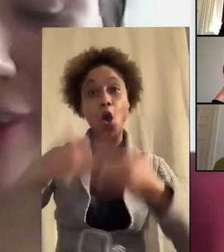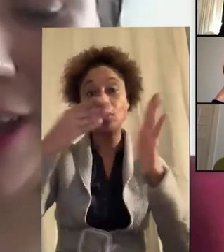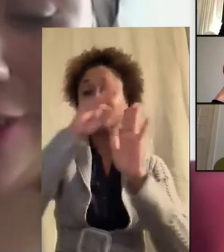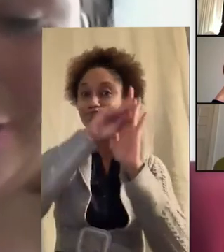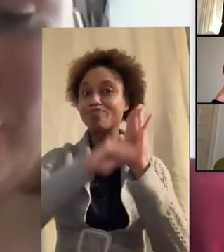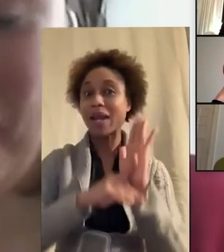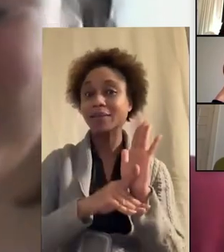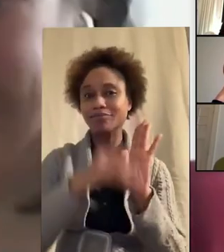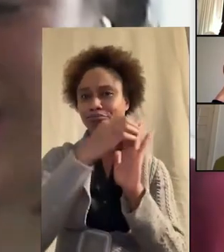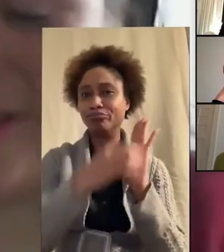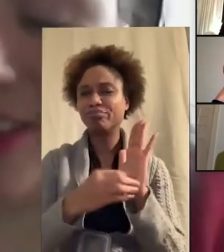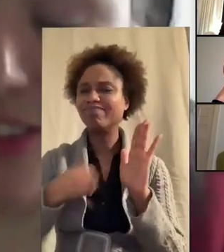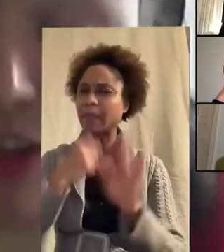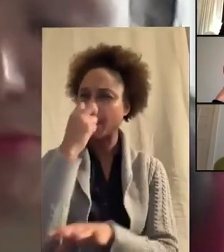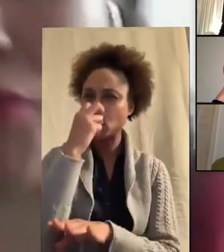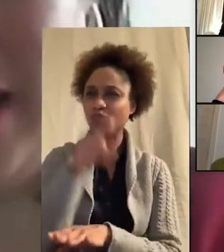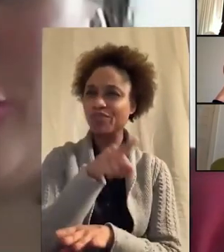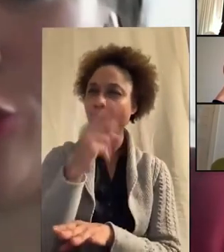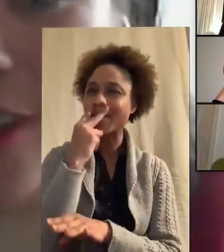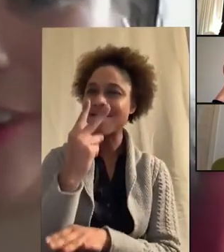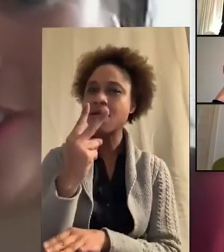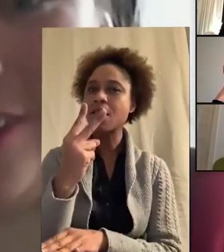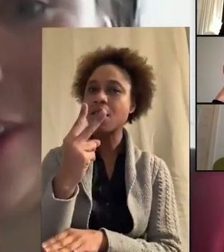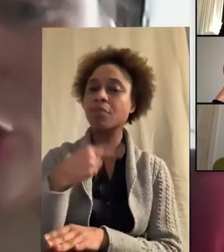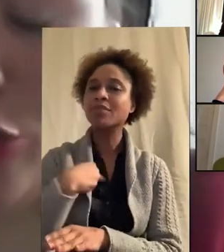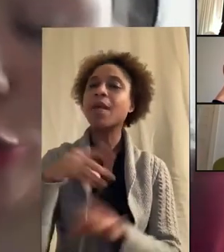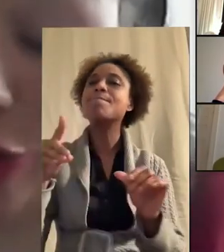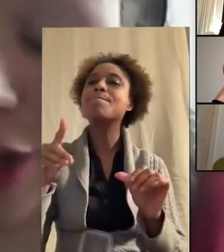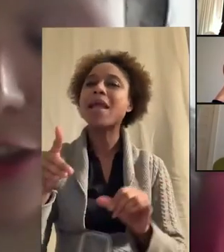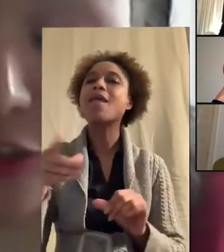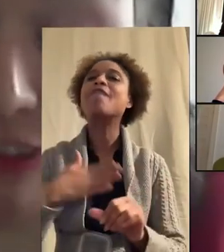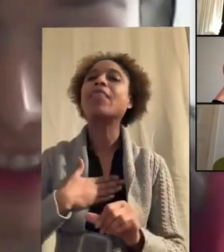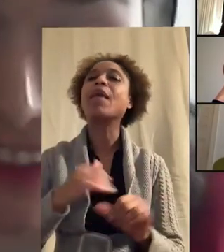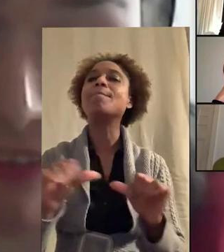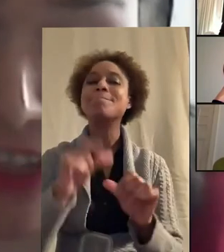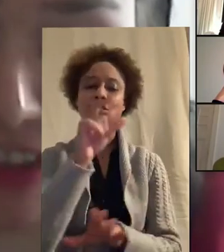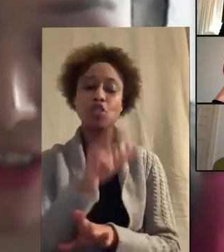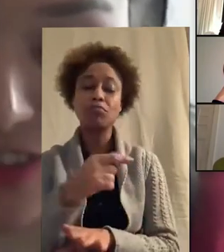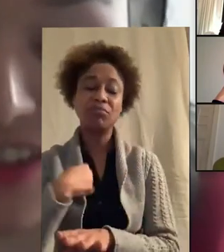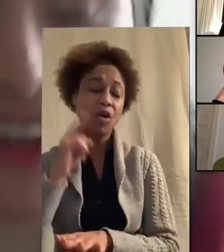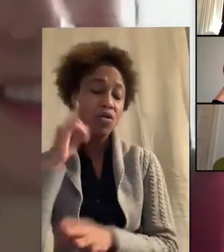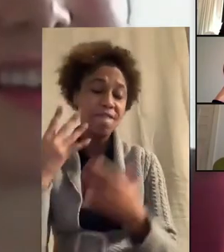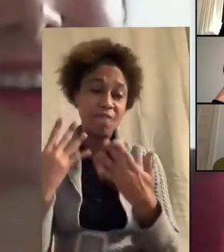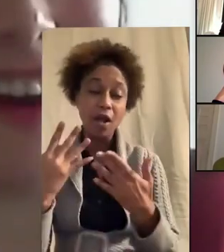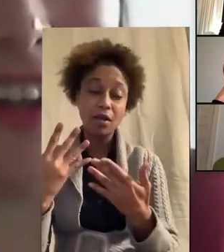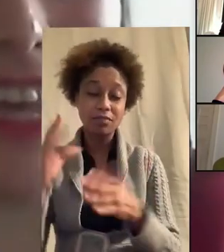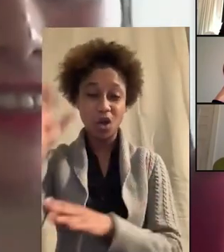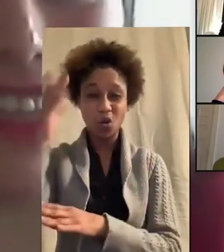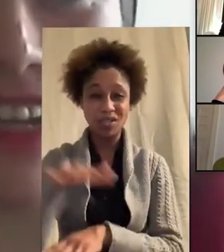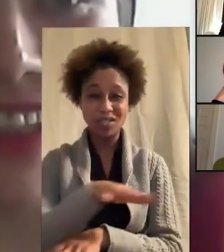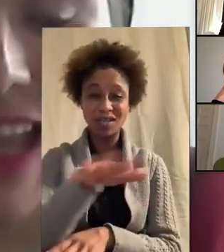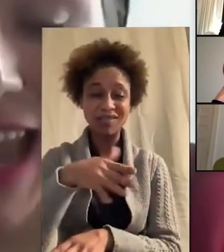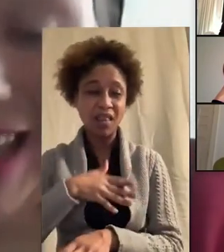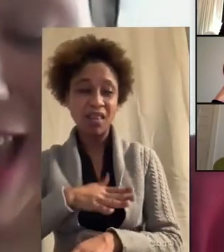heeft dan uit de beste intenties proberen te zorgen dat een rolstoeltoegankelijk toilet aanwezig is. Alleen,